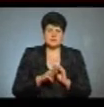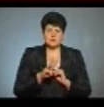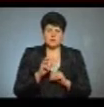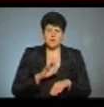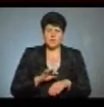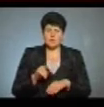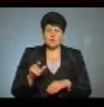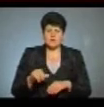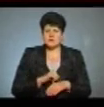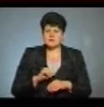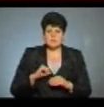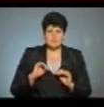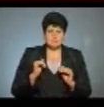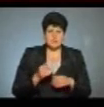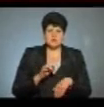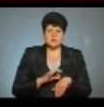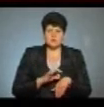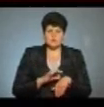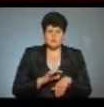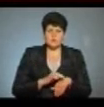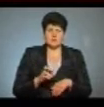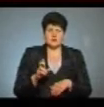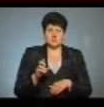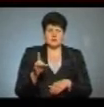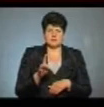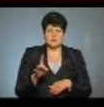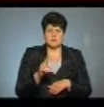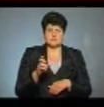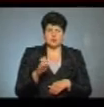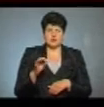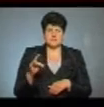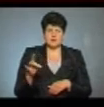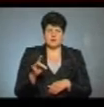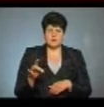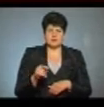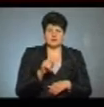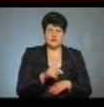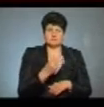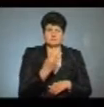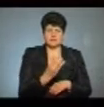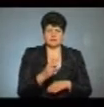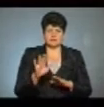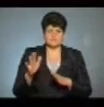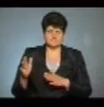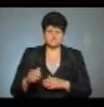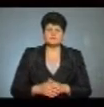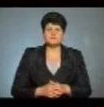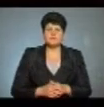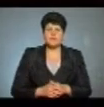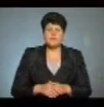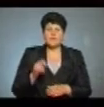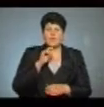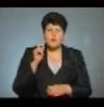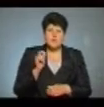хворих, і найменше хворих на COVID-19 у Бережанському і Зборівському районах, там по 3 випадки. В Україні